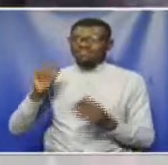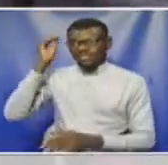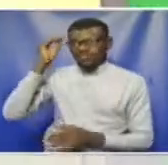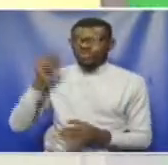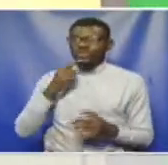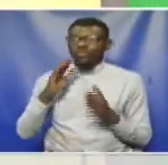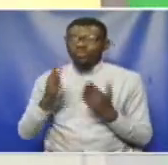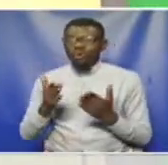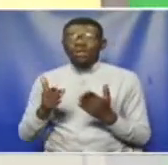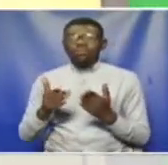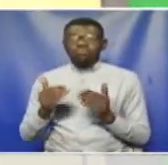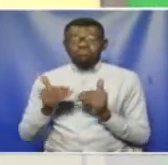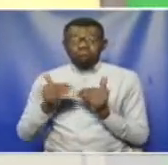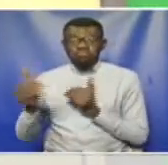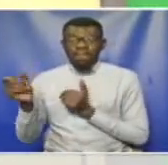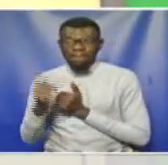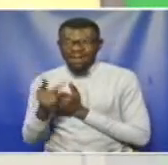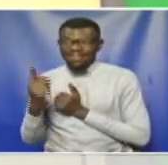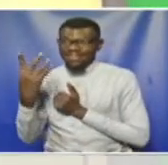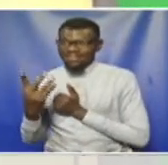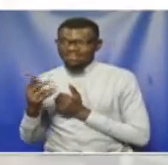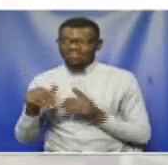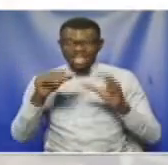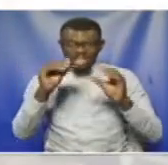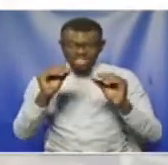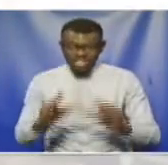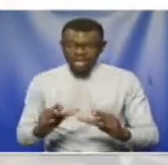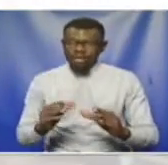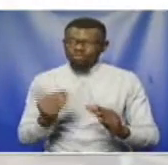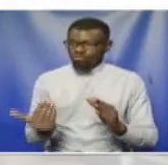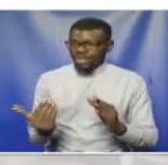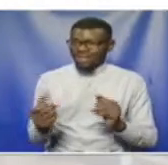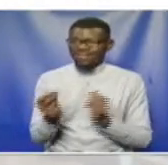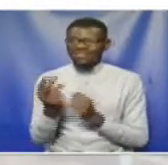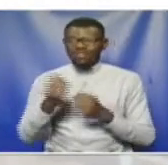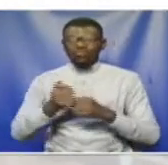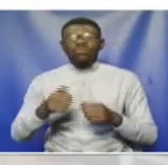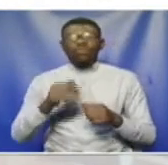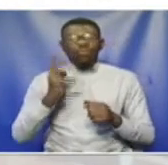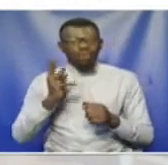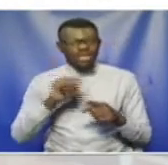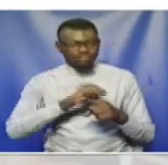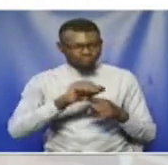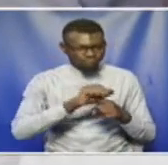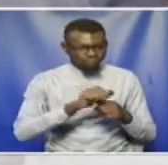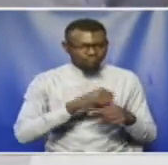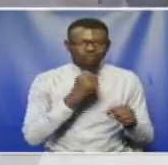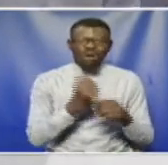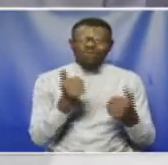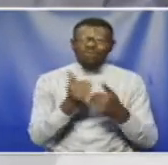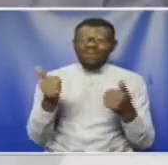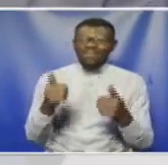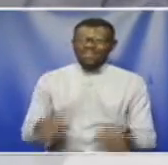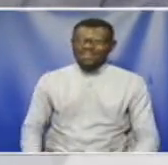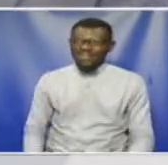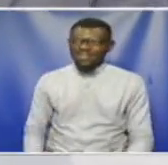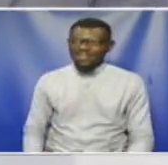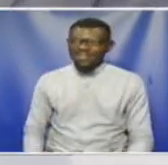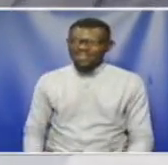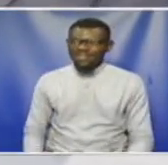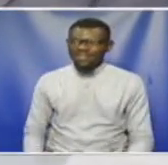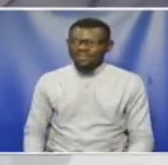kwamba kufikia mwezi Aprili walimu wa junior secondary watakuwa wamepokea mafunzo tayari kuchapa kazi. When we specifically